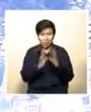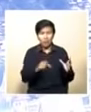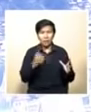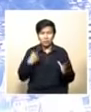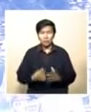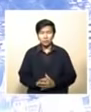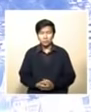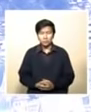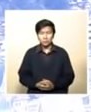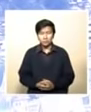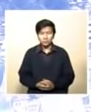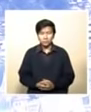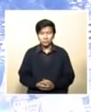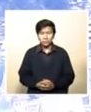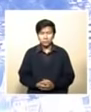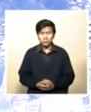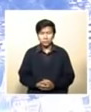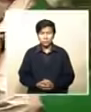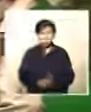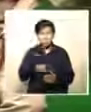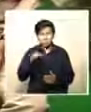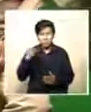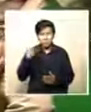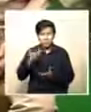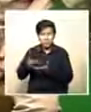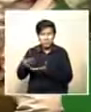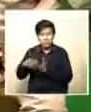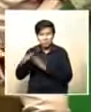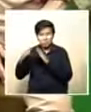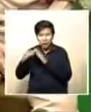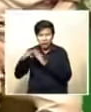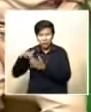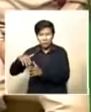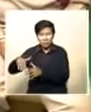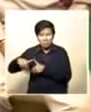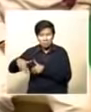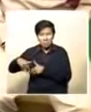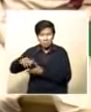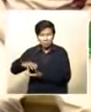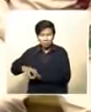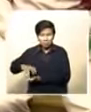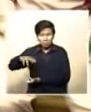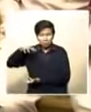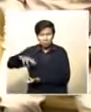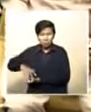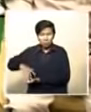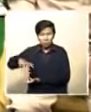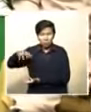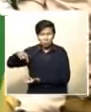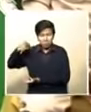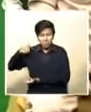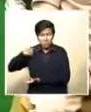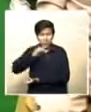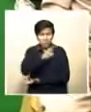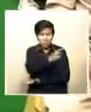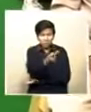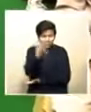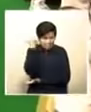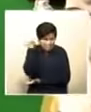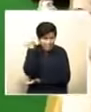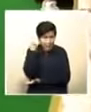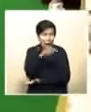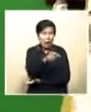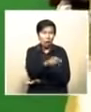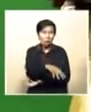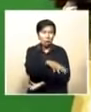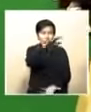วลาตรวจสอบโดยอย.หรือโดยกรมวิทยาศาสตร์การแพทย์เป็นเดือนจริงๆเดิมที